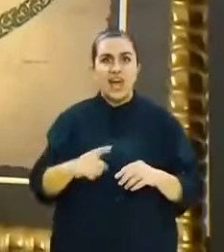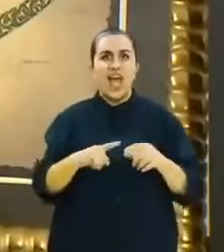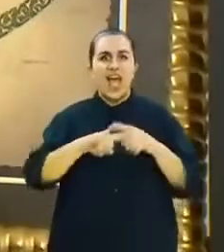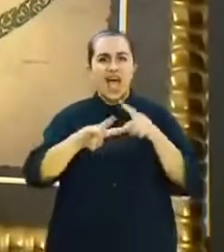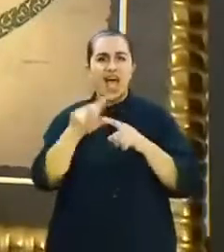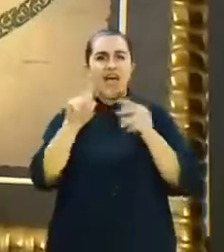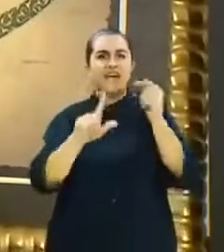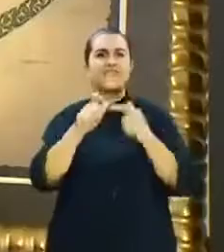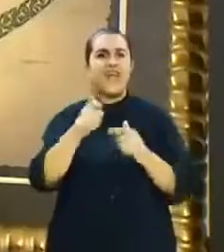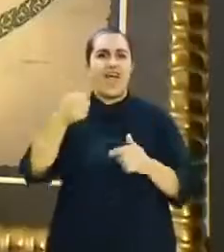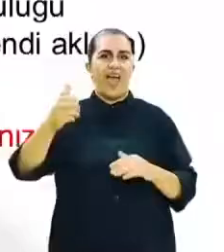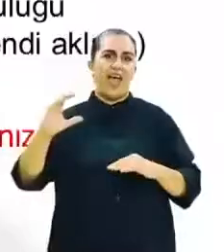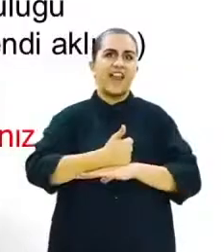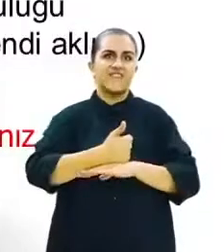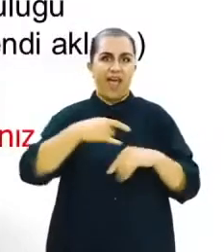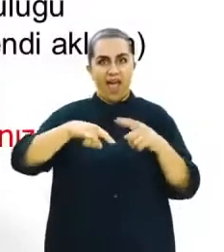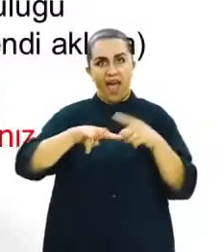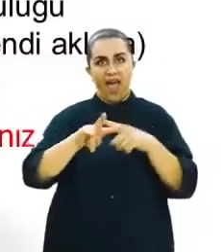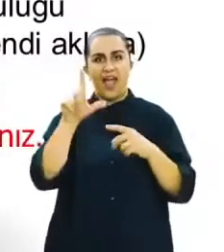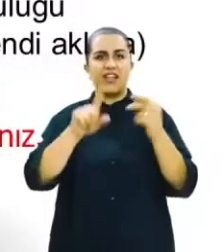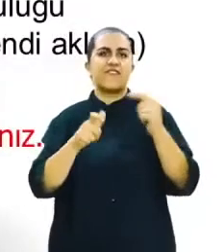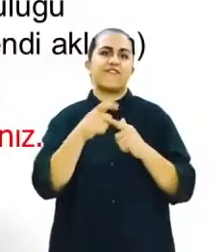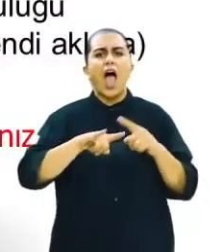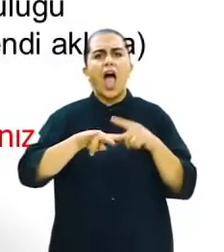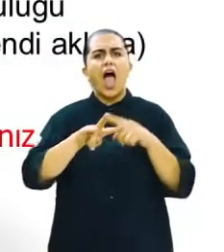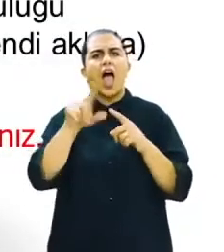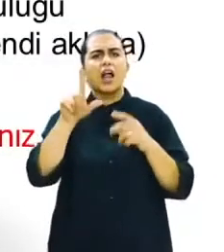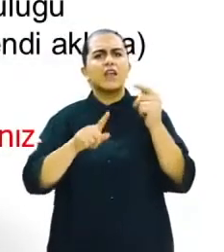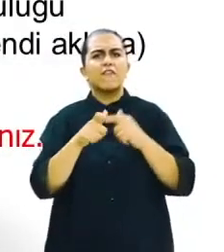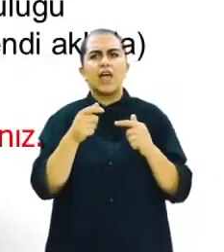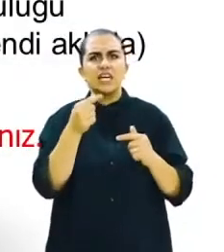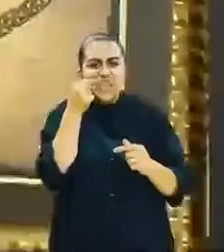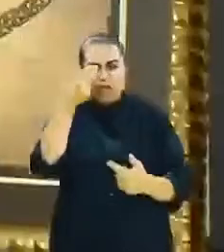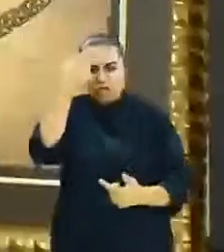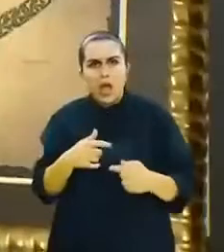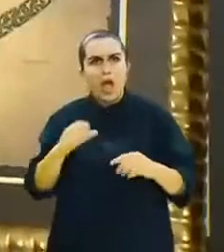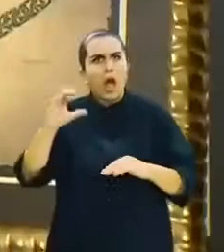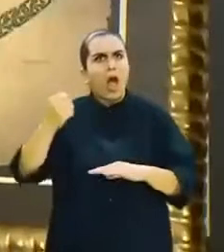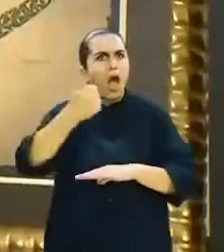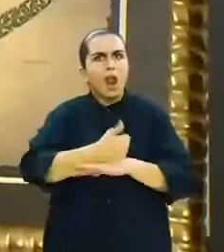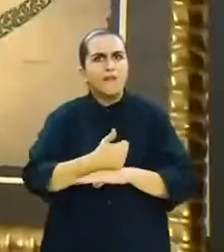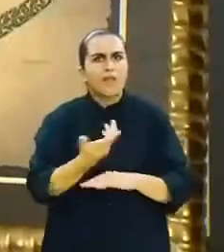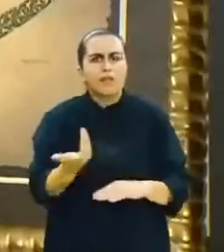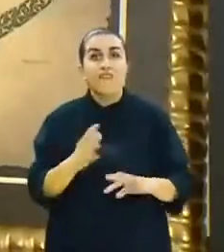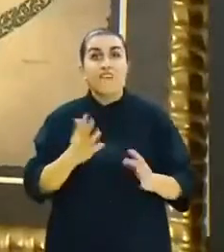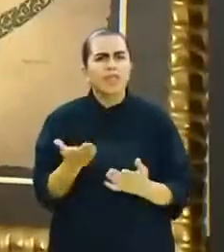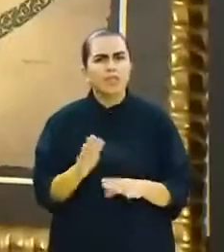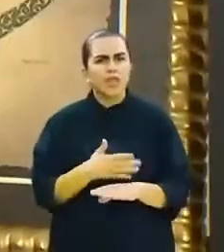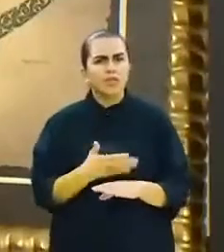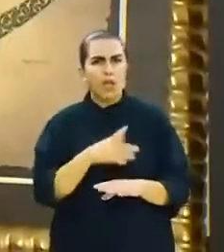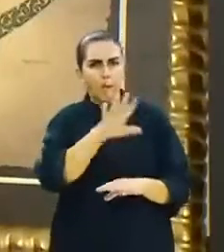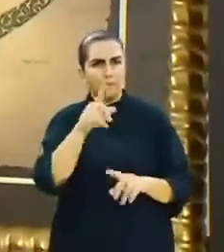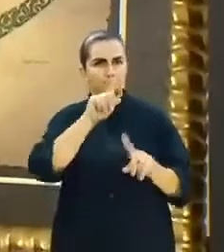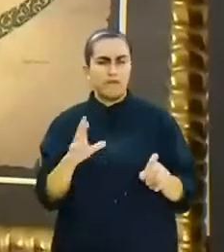edilmesi için de Aklınızda bir soru var diyorsunuz ki insanın halifeliği nedir insana sahip olabilir veya Yeryüzünde halife olmak